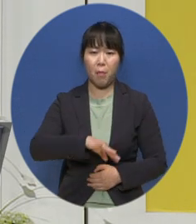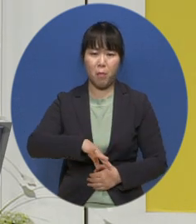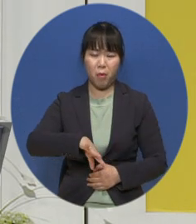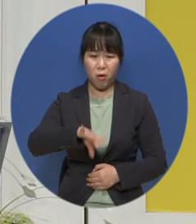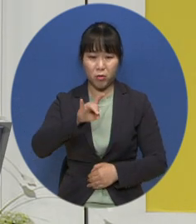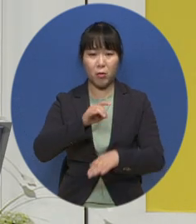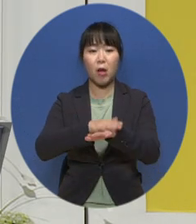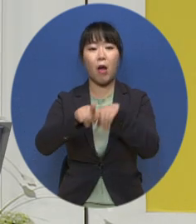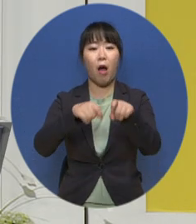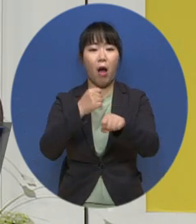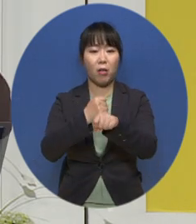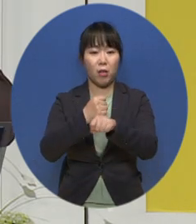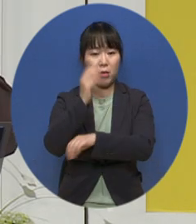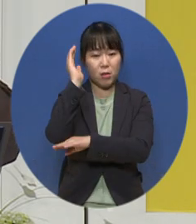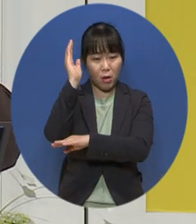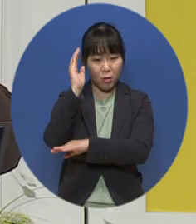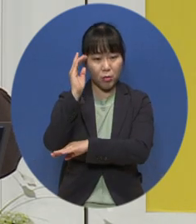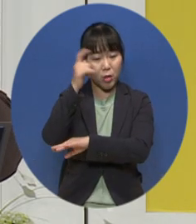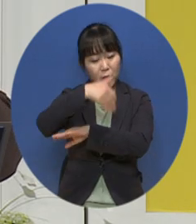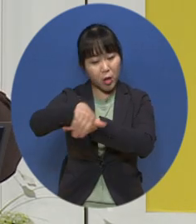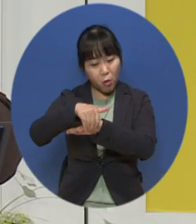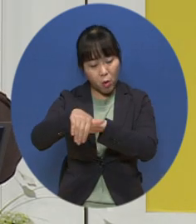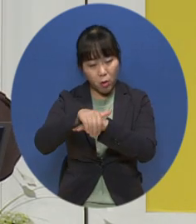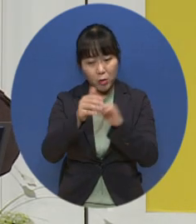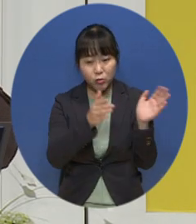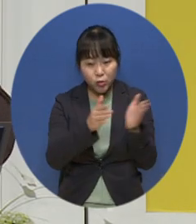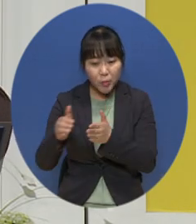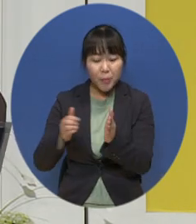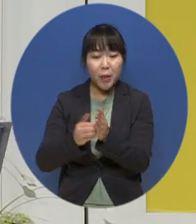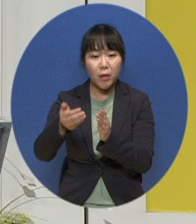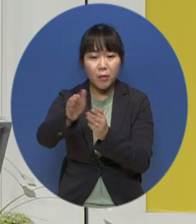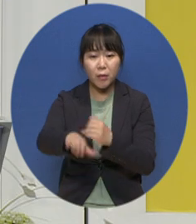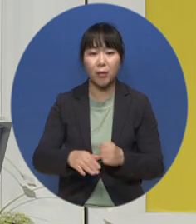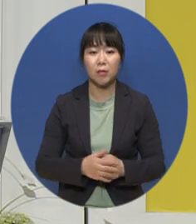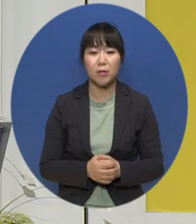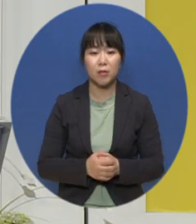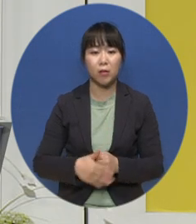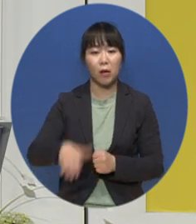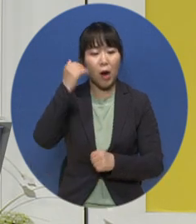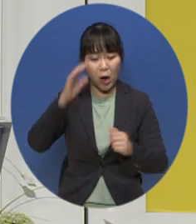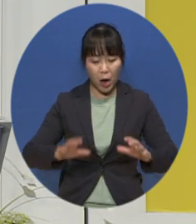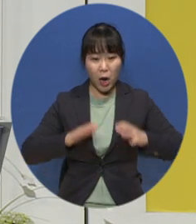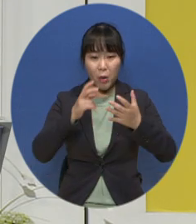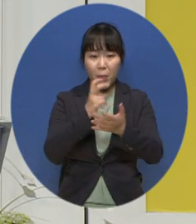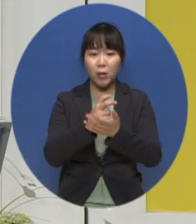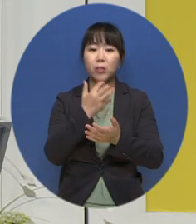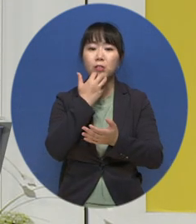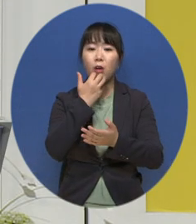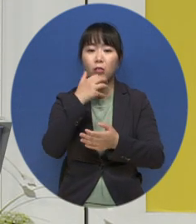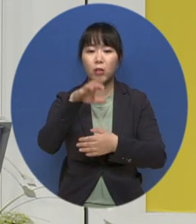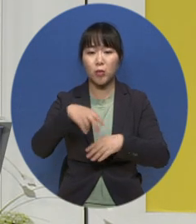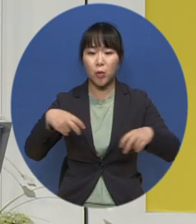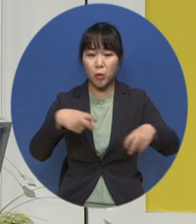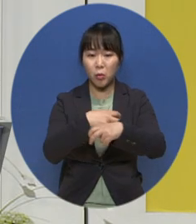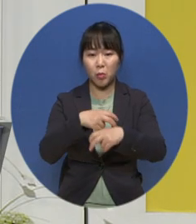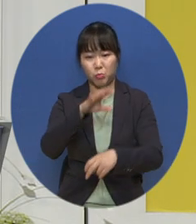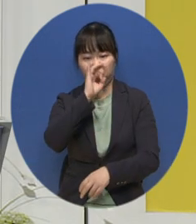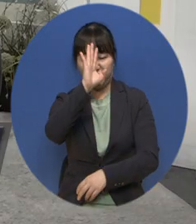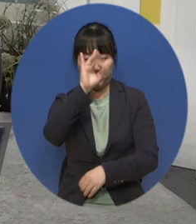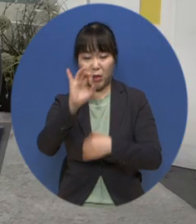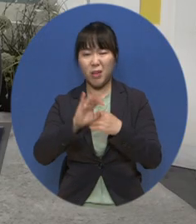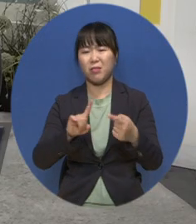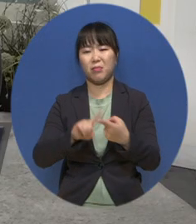시원하겠다 고 얘기해 가지고 올려고 계획을 만들어 안돼 우리나라 법이요 서울에서 교통로가 먹고 끝입니다